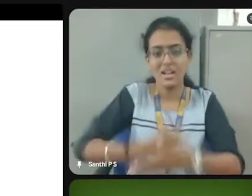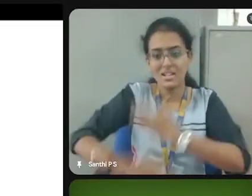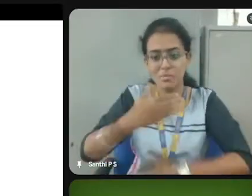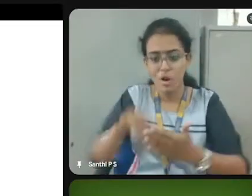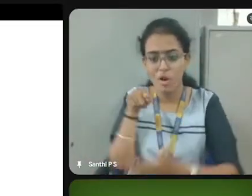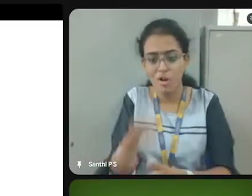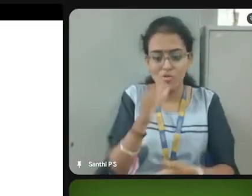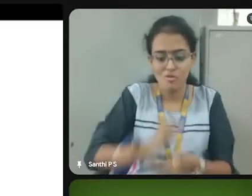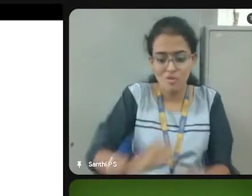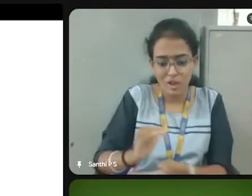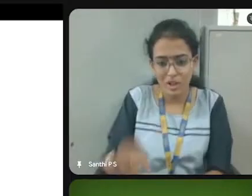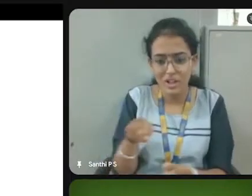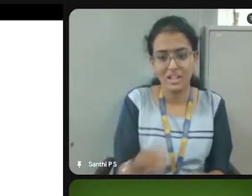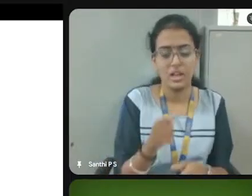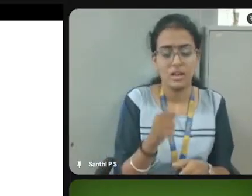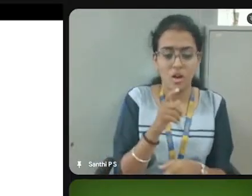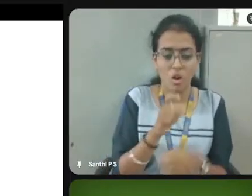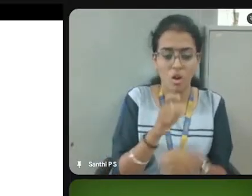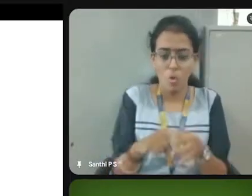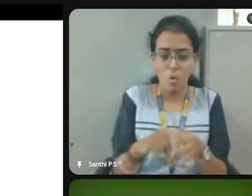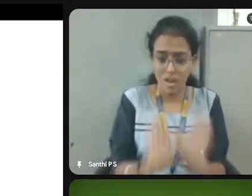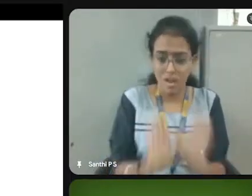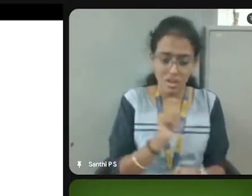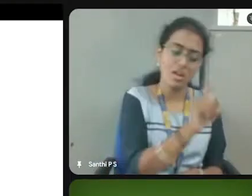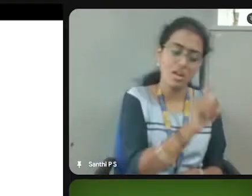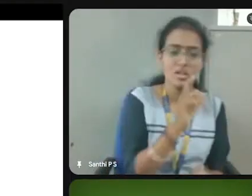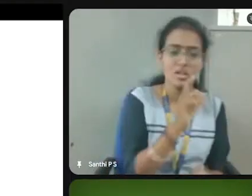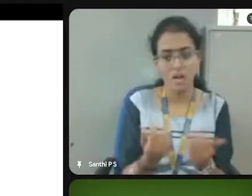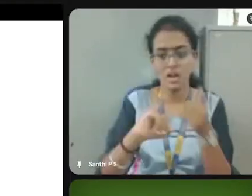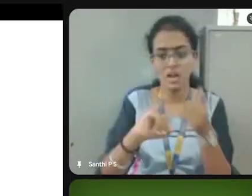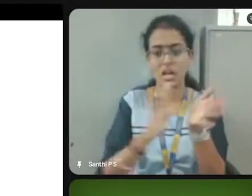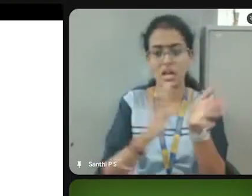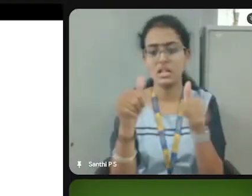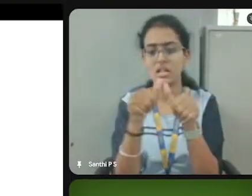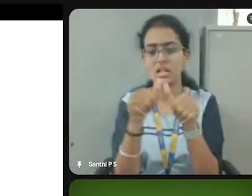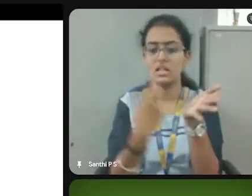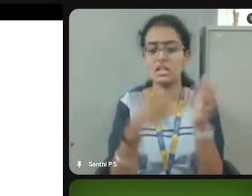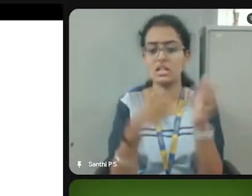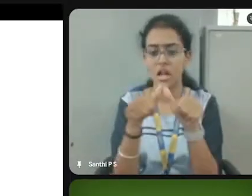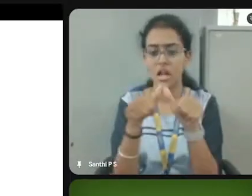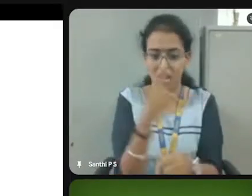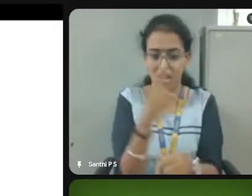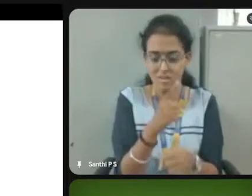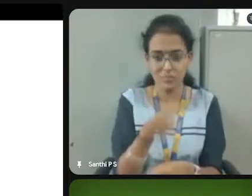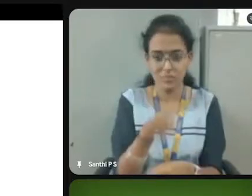അപ്പം മാമിനോടും ചോദ്യങ്ങളുള്ളവർക്ക് ചോദിക്കാവുന്നതാണ്. ഇതുമായിട്ട് ബന്ധപ്പെട്ടുള്ള ക്വസ്റ്റ്യൻസ് പാർട്ടിസിപ്പൻസിന്